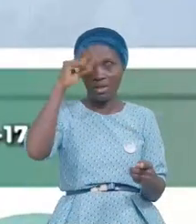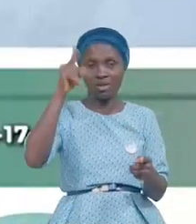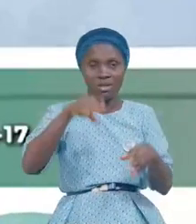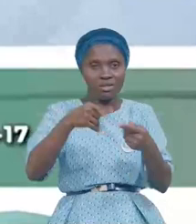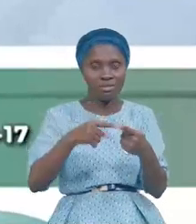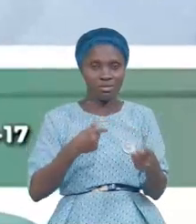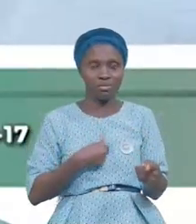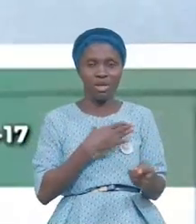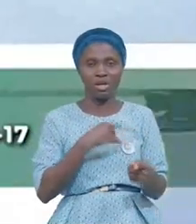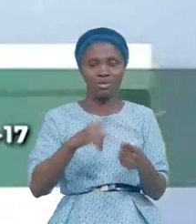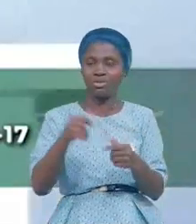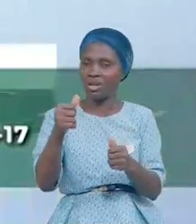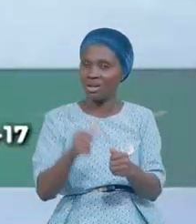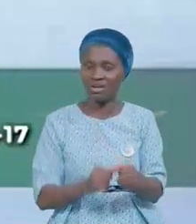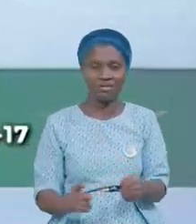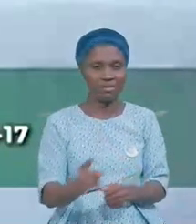à chacun.